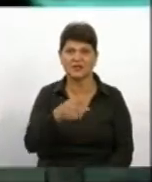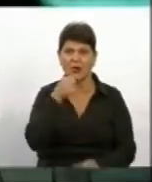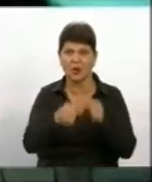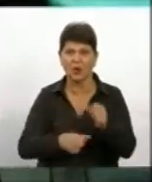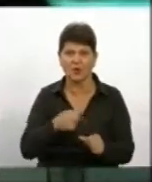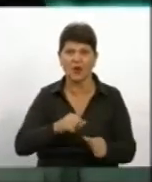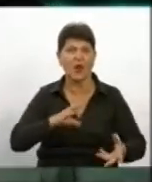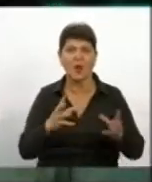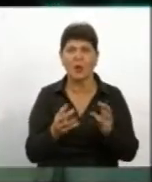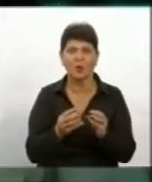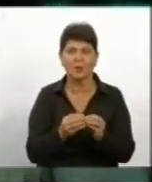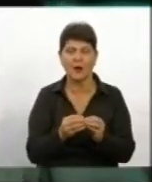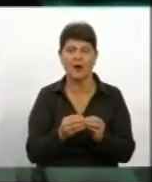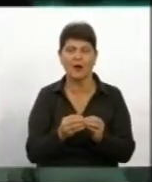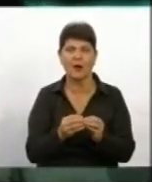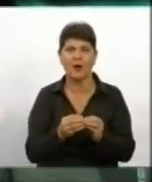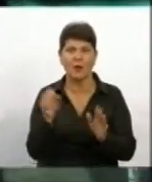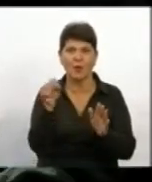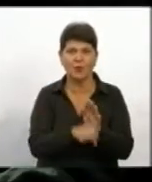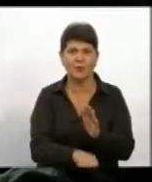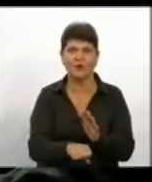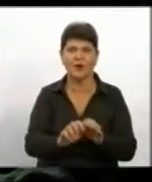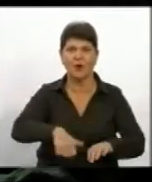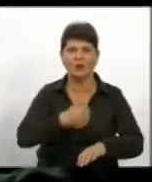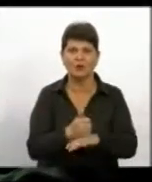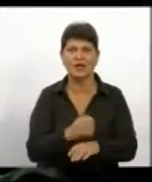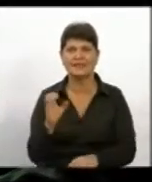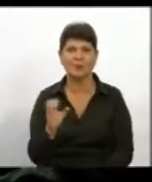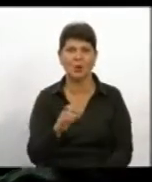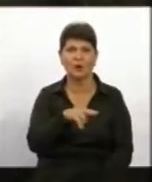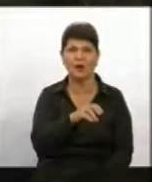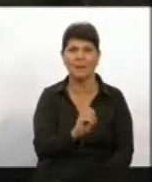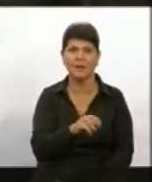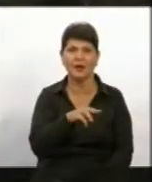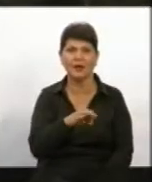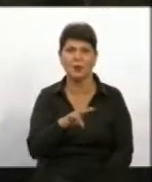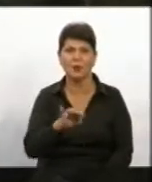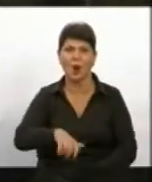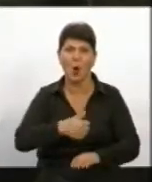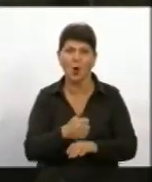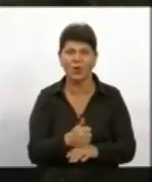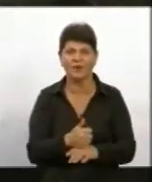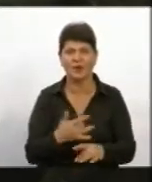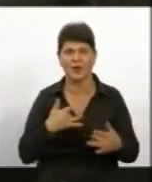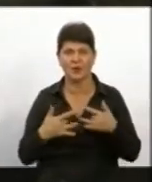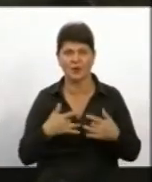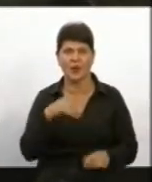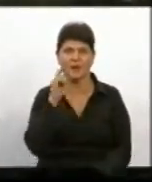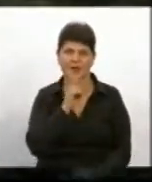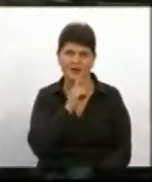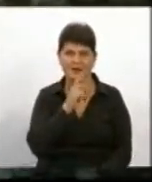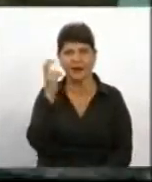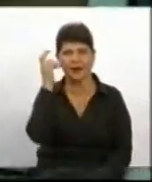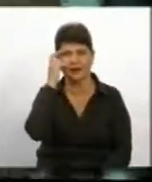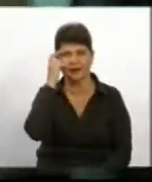Кульмінація фільму – замах на очільника директорії Симона Петлюру. У фільмі кілька головних героїв, їх зіграли вінницькі та київські